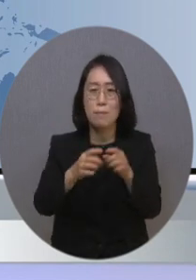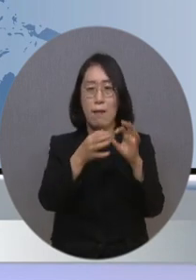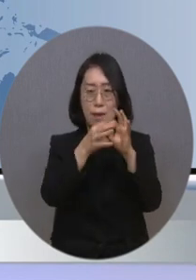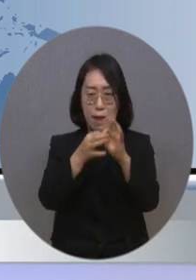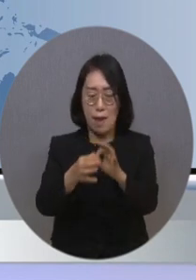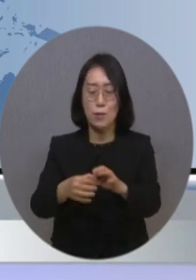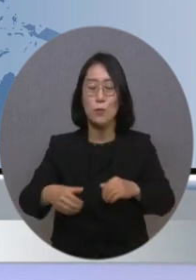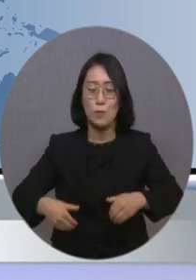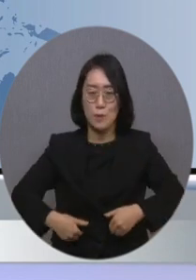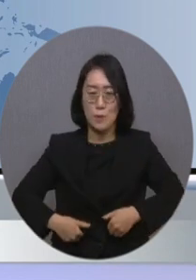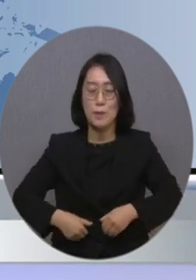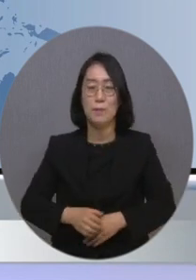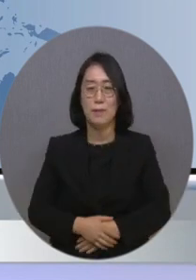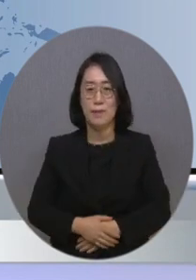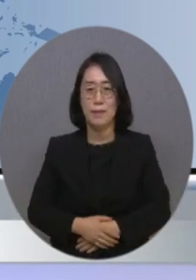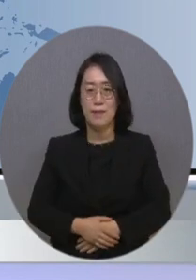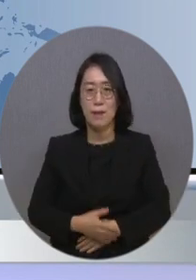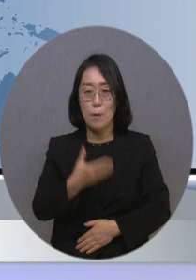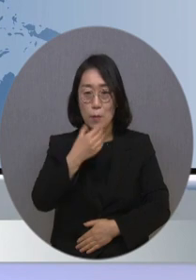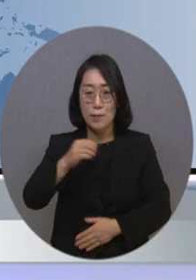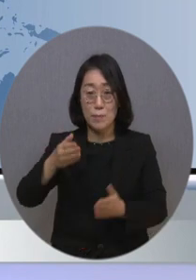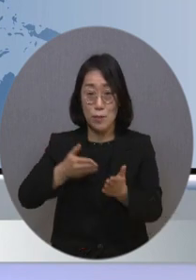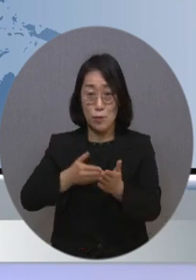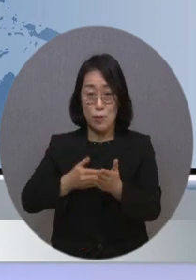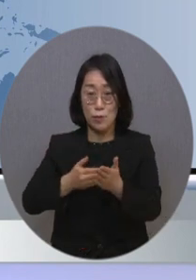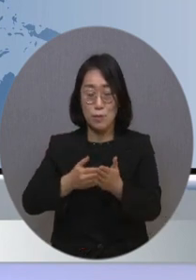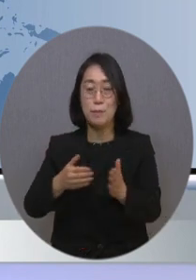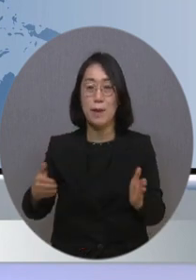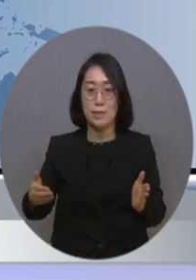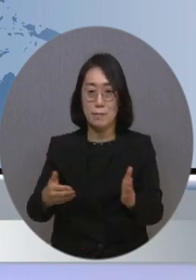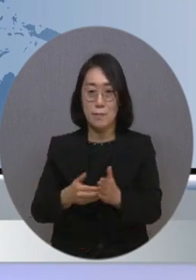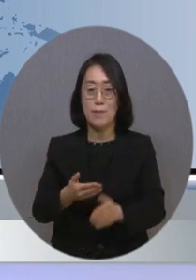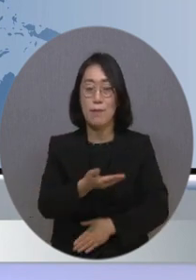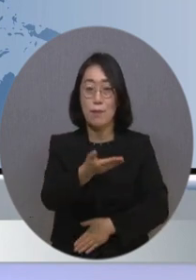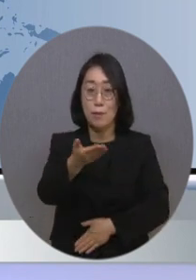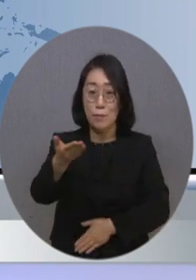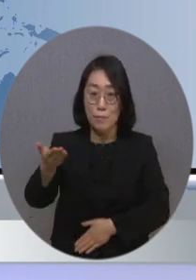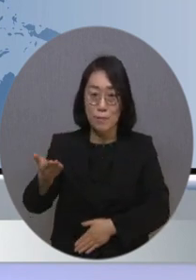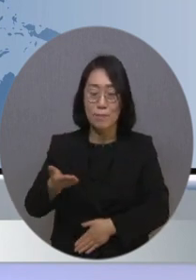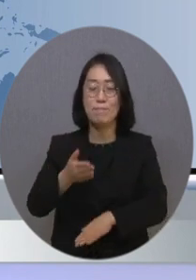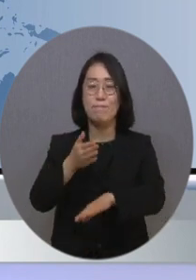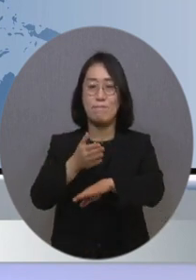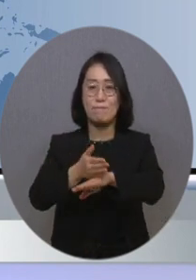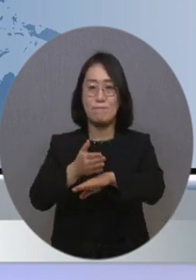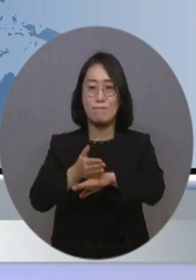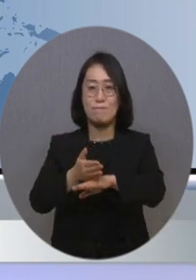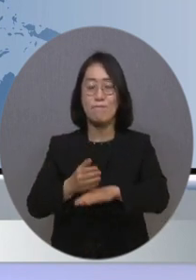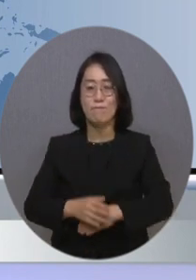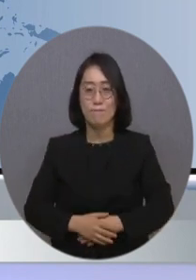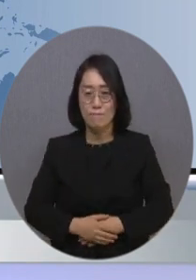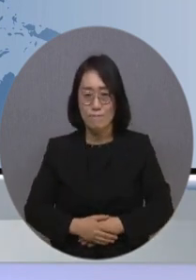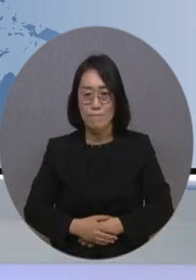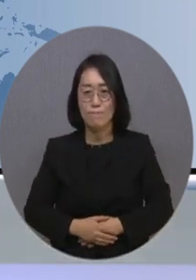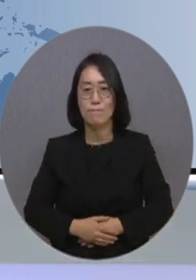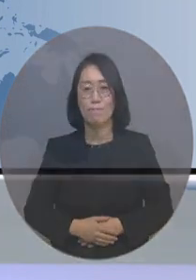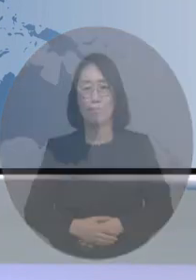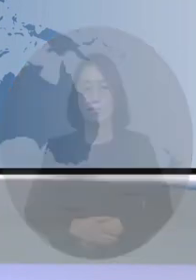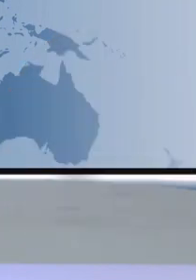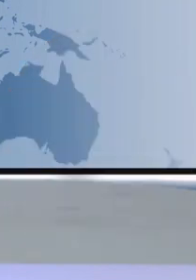이어지길 바랍니다 이사 복지티비 뉴스 24를 마칩니다 시청해주신 여러분 고맙습니다